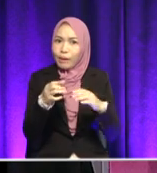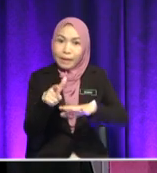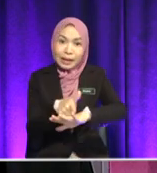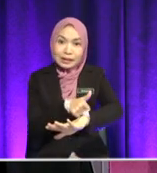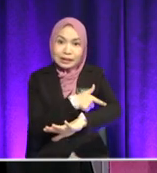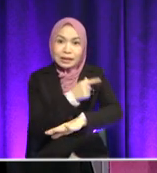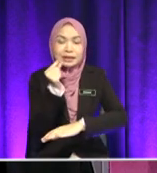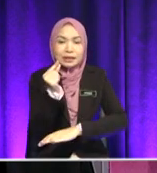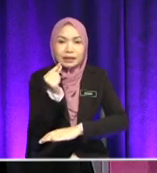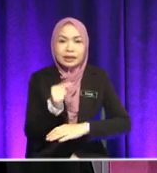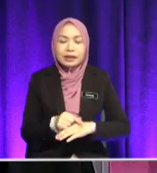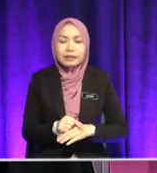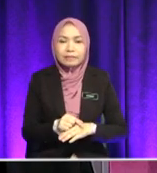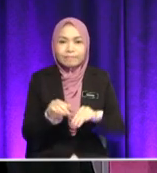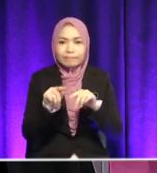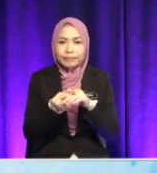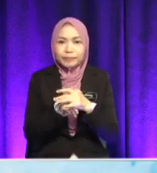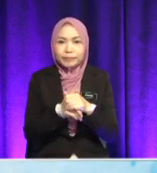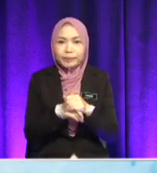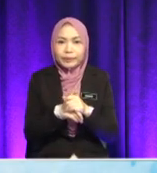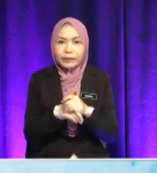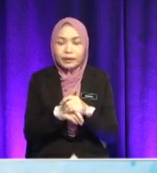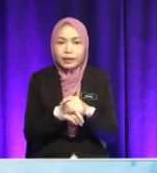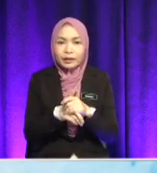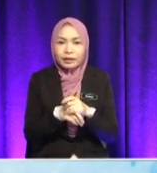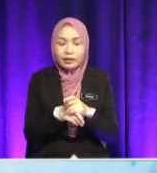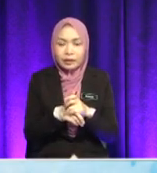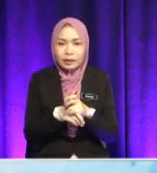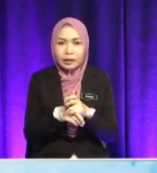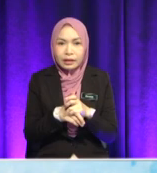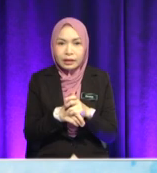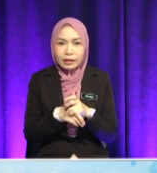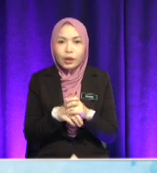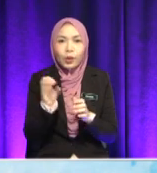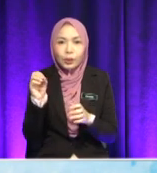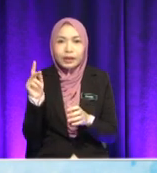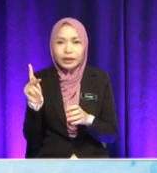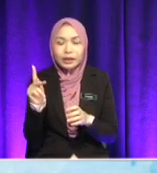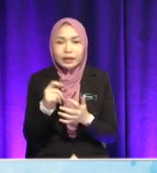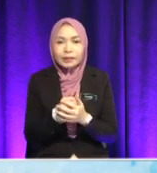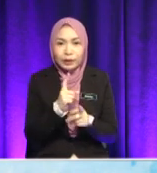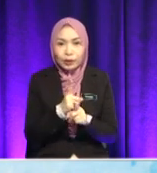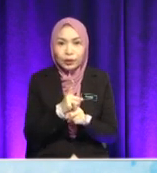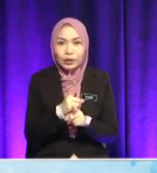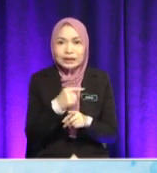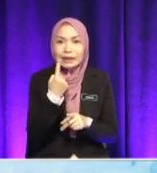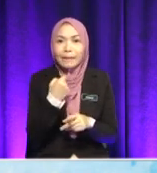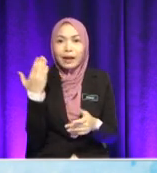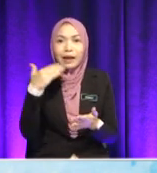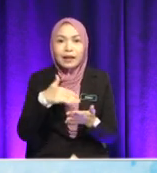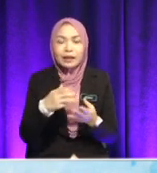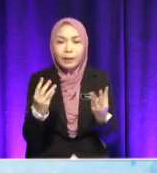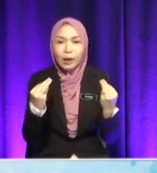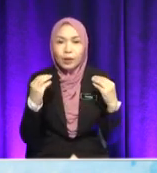mungkin Sofia abani ataupun Aiman Dini berikan sekarang ini bagaimana